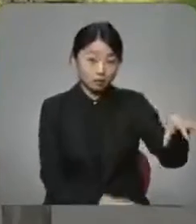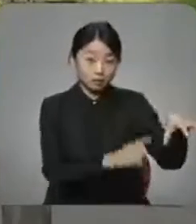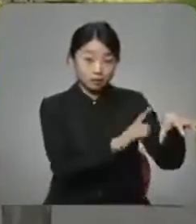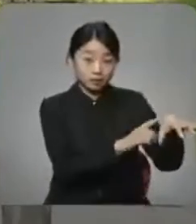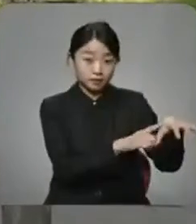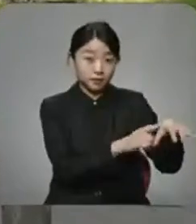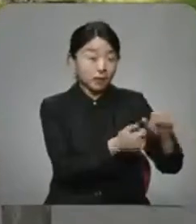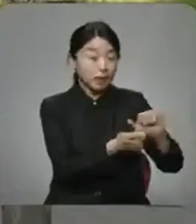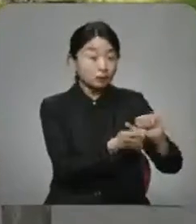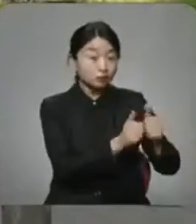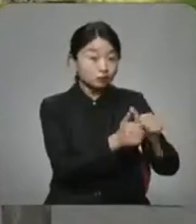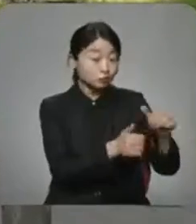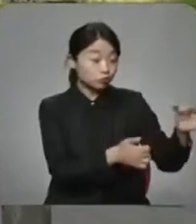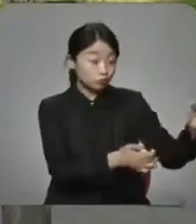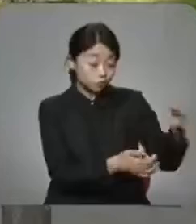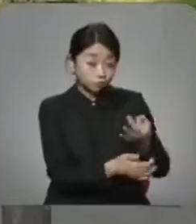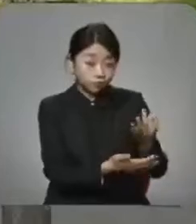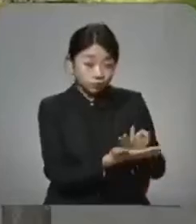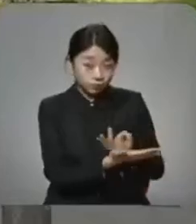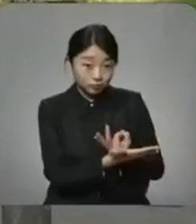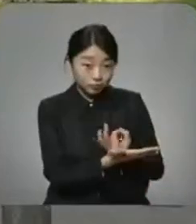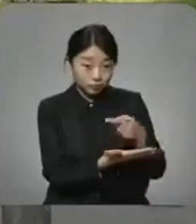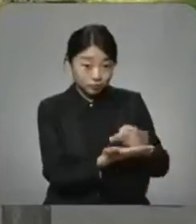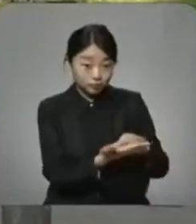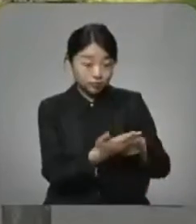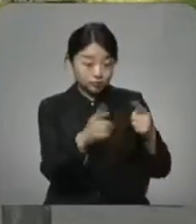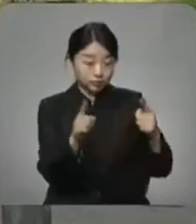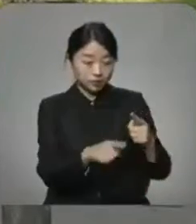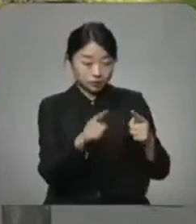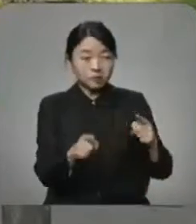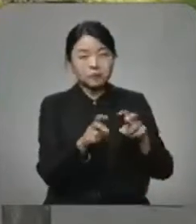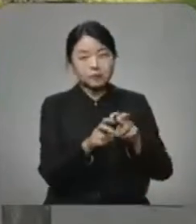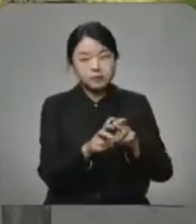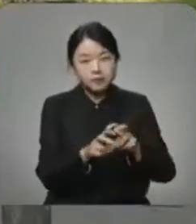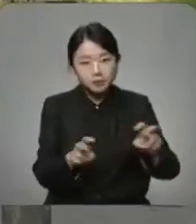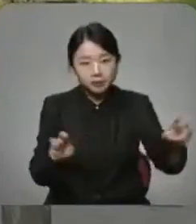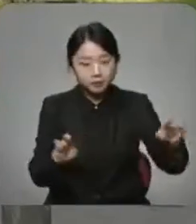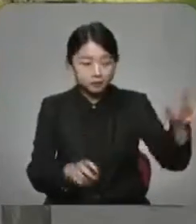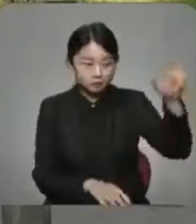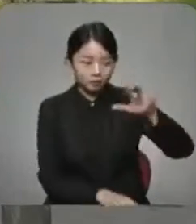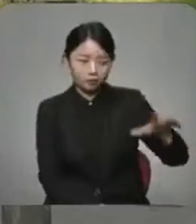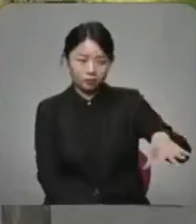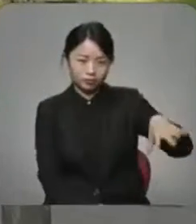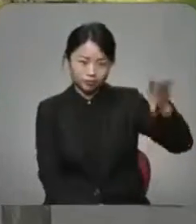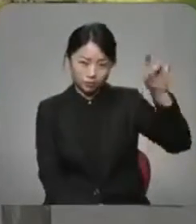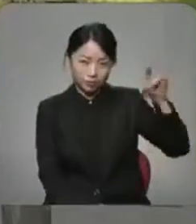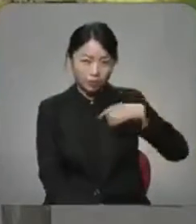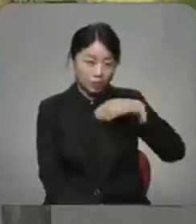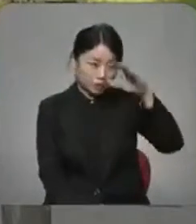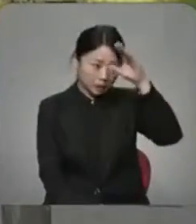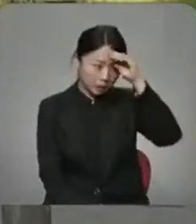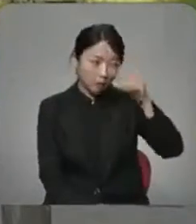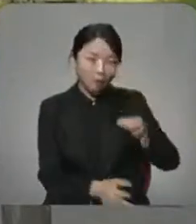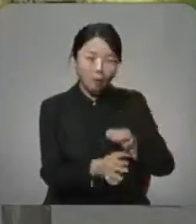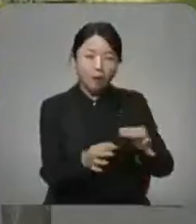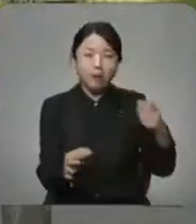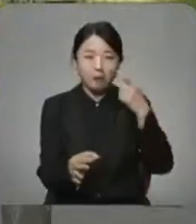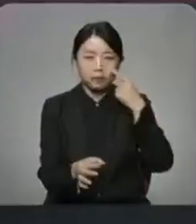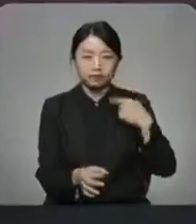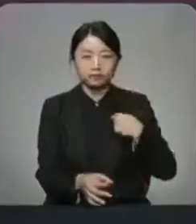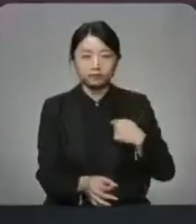가진 어 주식 배당금을 가지고 전 국민에게 1인당 20만원씩 지원하는 전국 최초의 시험적 사업이